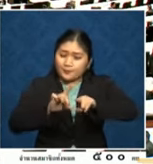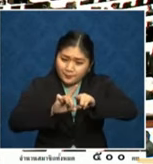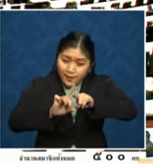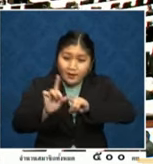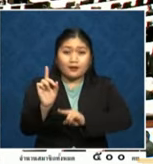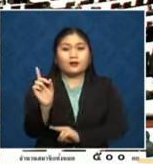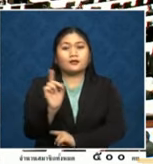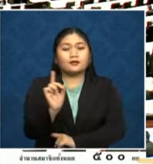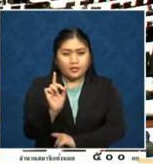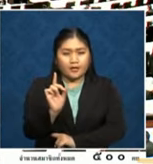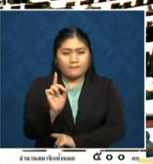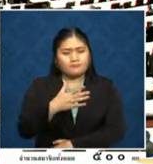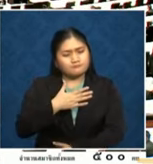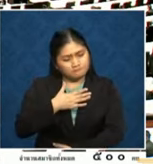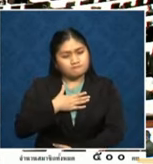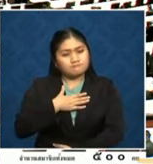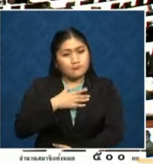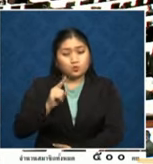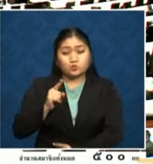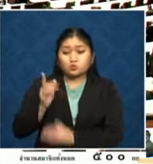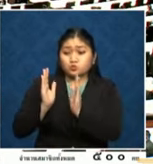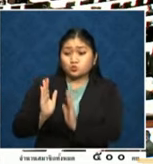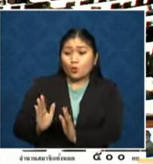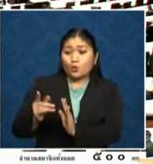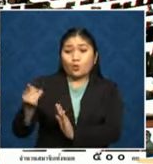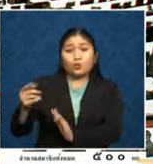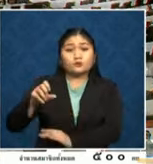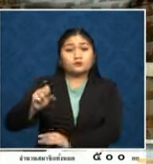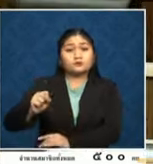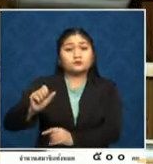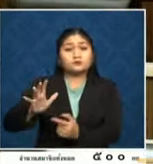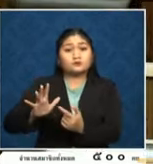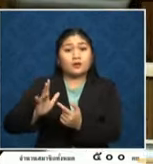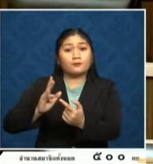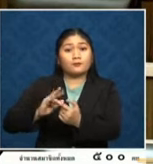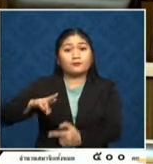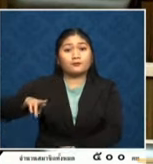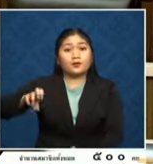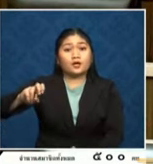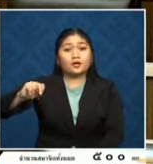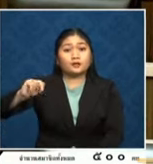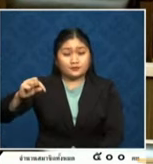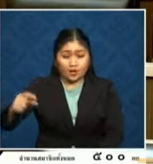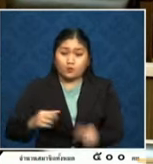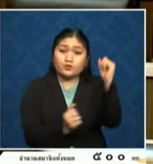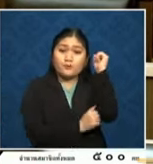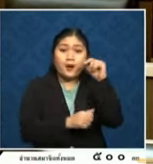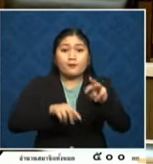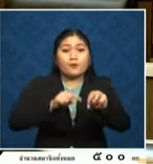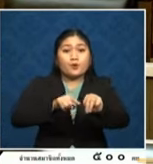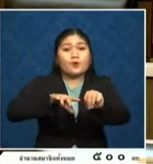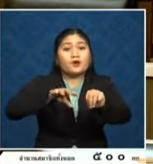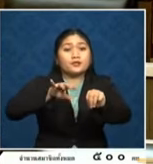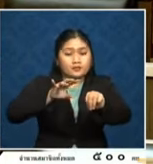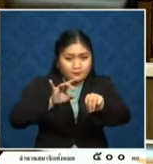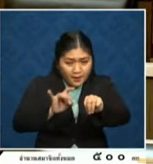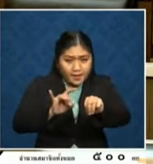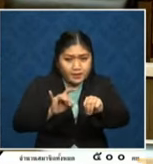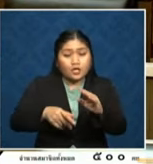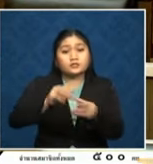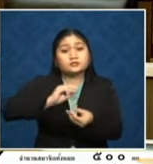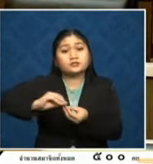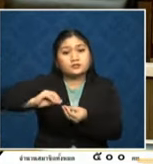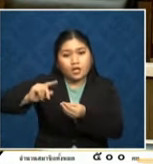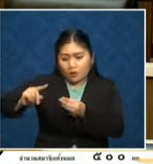คะดิฉันได้รับการร้องเรียนจากคุณสำเริงผูกโอสถผู้ใหญ่บ้านหมู่8ตำบลบางตินเป็ดอำเภอเมืองจังหวัดเชียงซาว่า